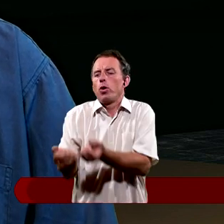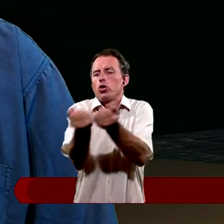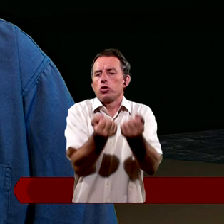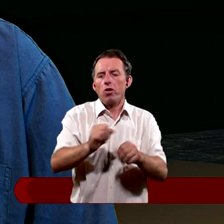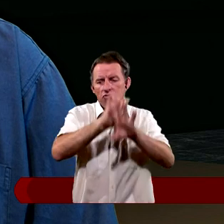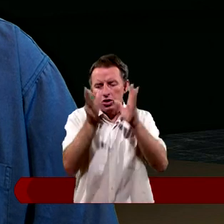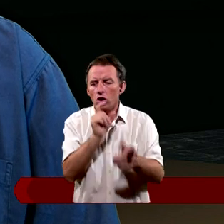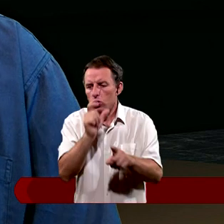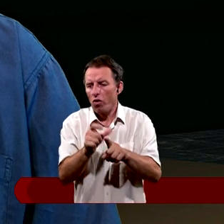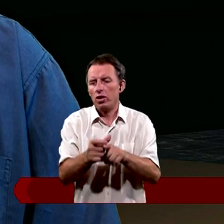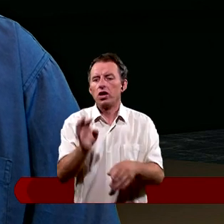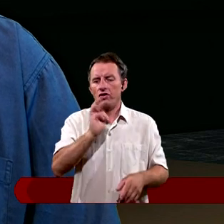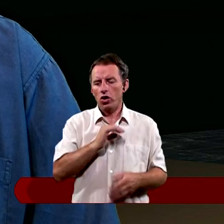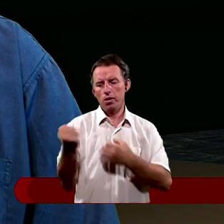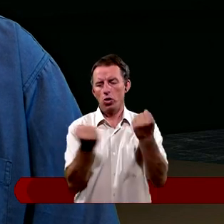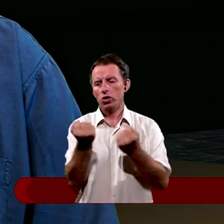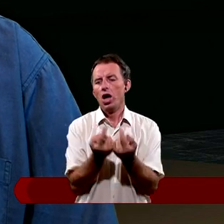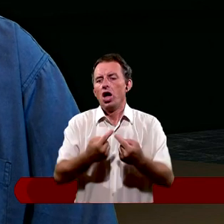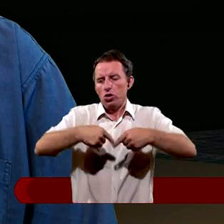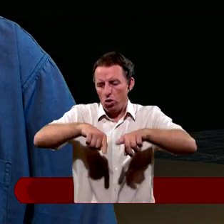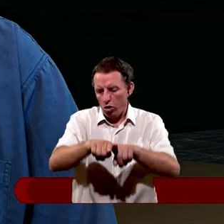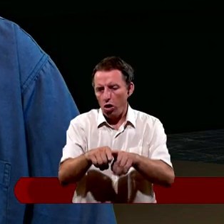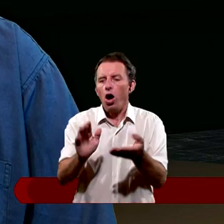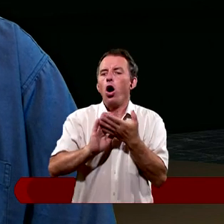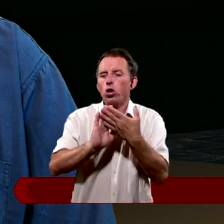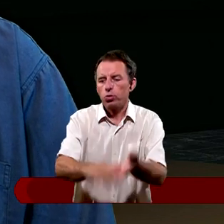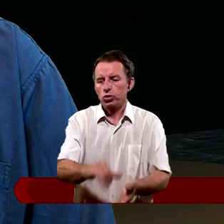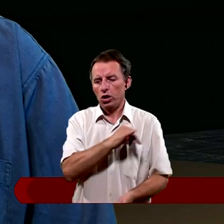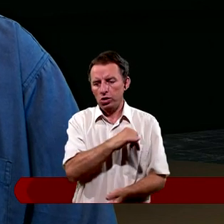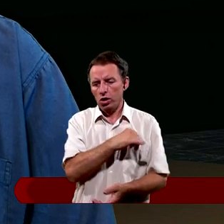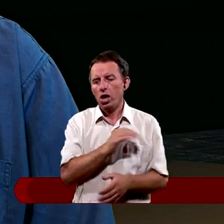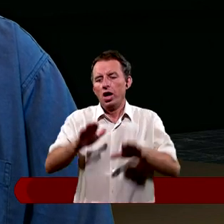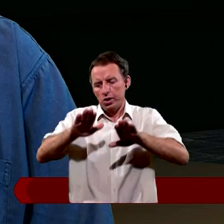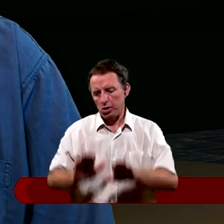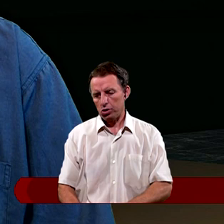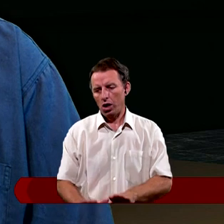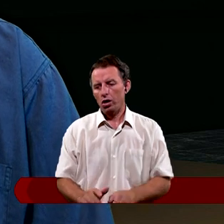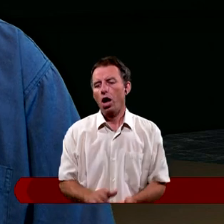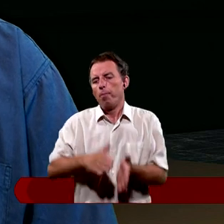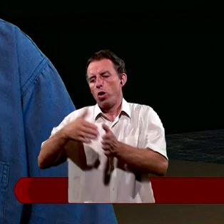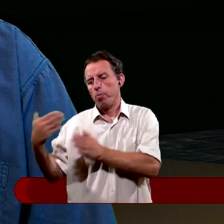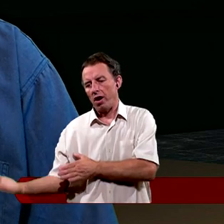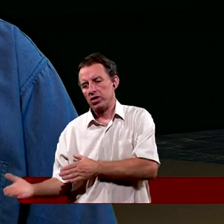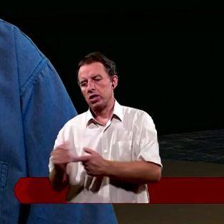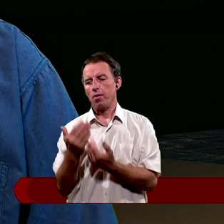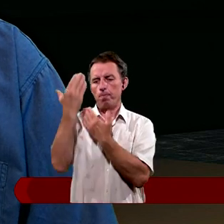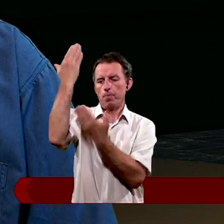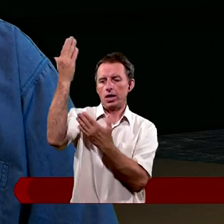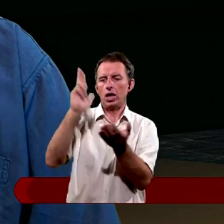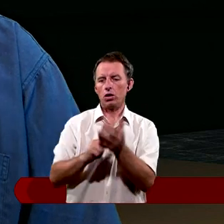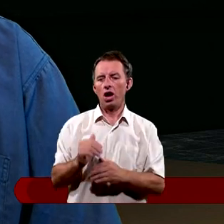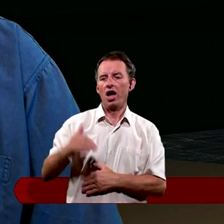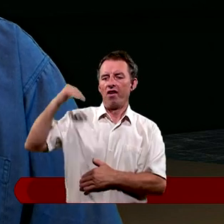podtrzymuje wszystko słowem swojej mocy, dokonawszy oczyszczenia z grzechów, zasiadł po prawicy majestatu na